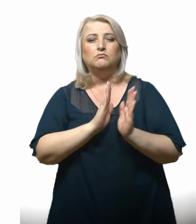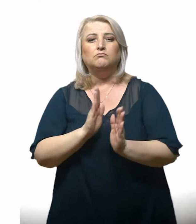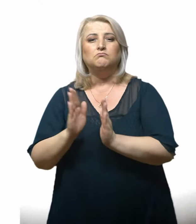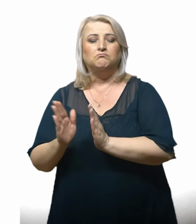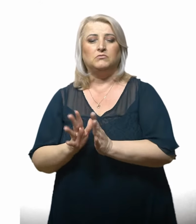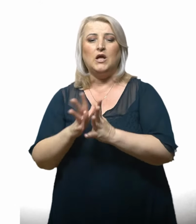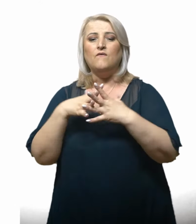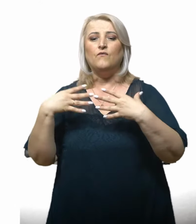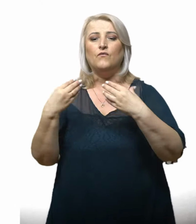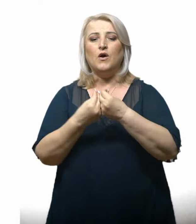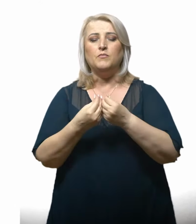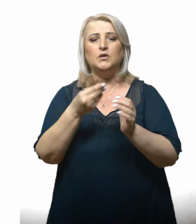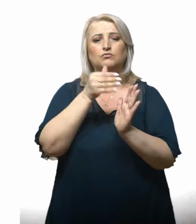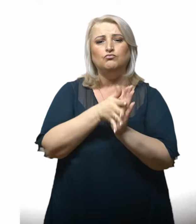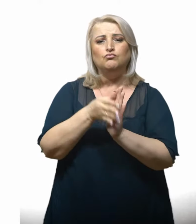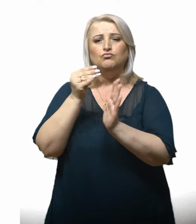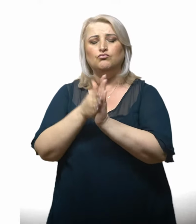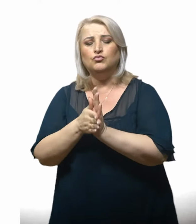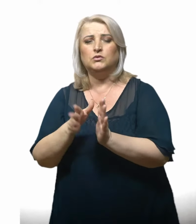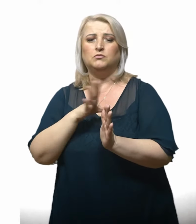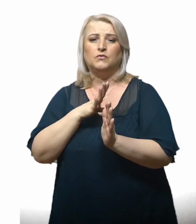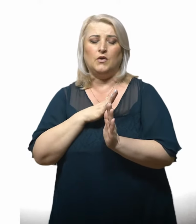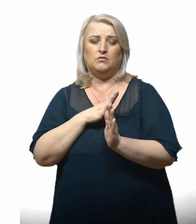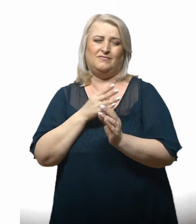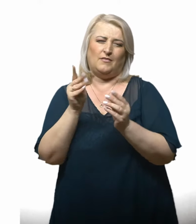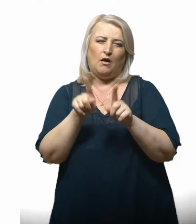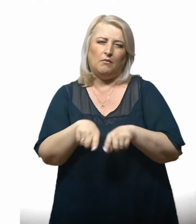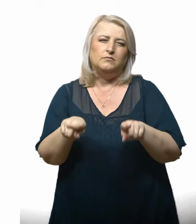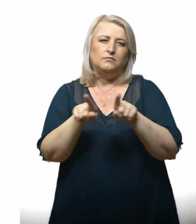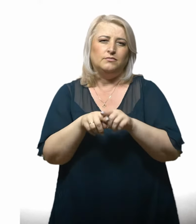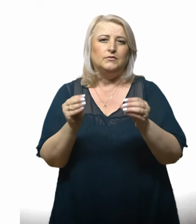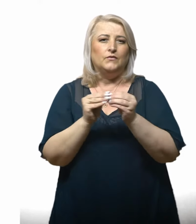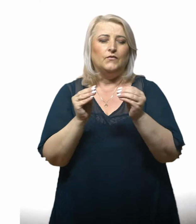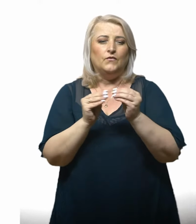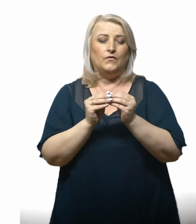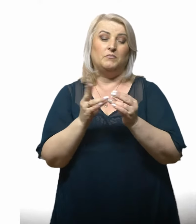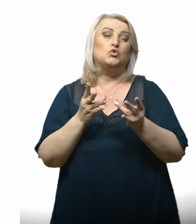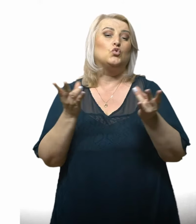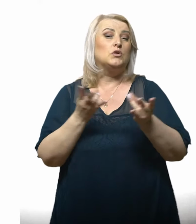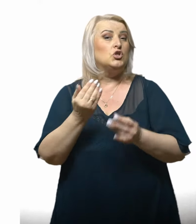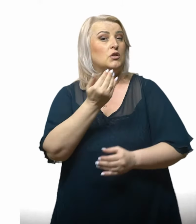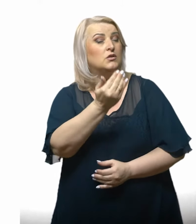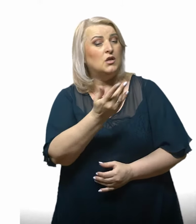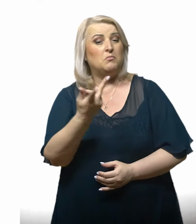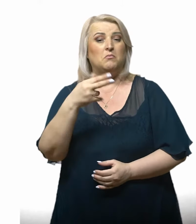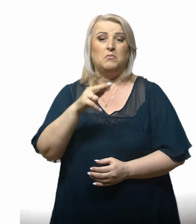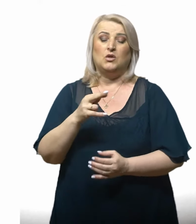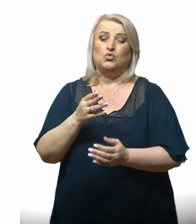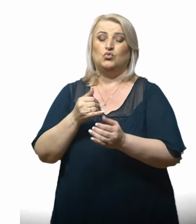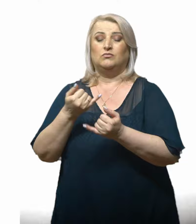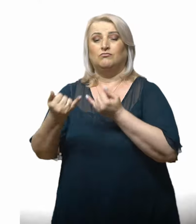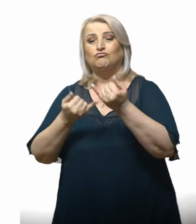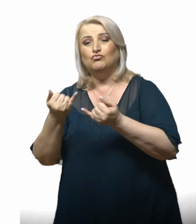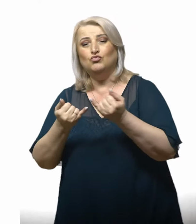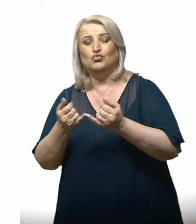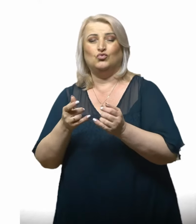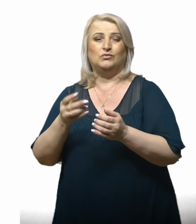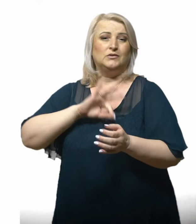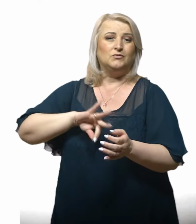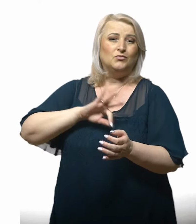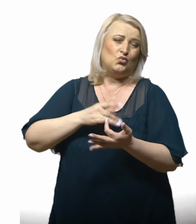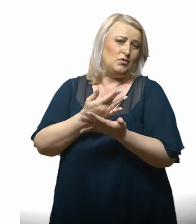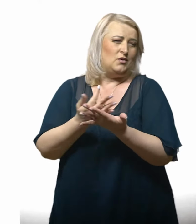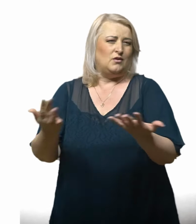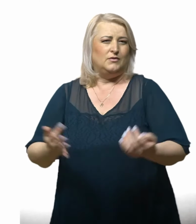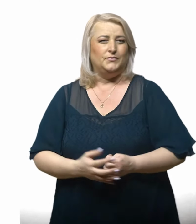tipurile de cheltuieli sunt mai mult sau mai puțin aceleași, pentru necesități vitale, pentru serviciile curente folosite, etc.